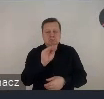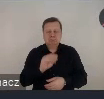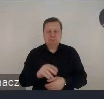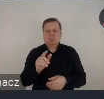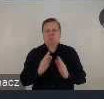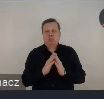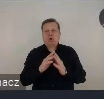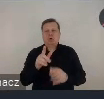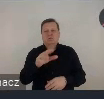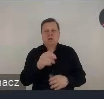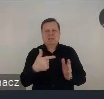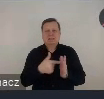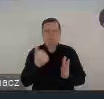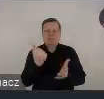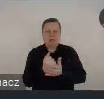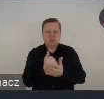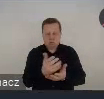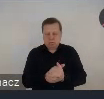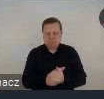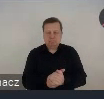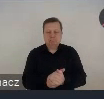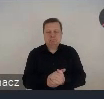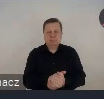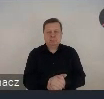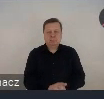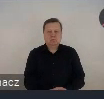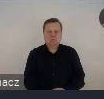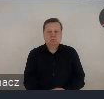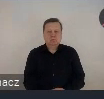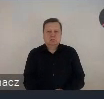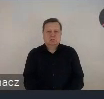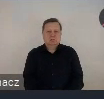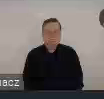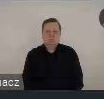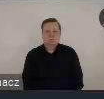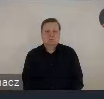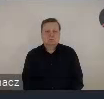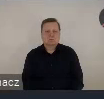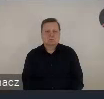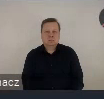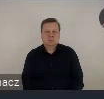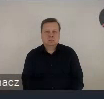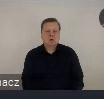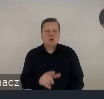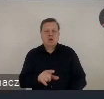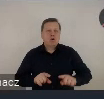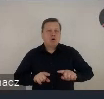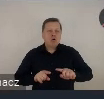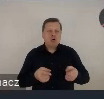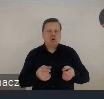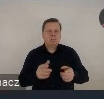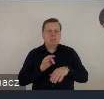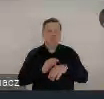opisane, co, to znaczy kto kieruje organizacją, w jaki sposób